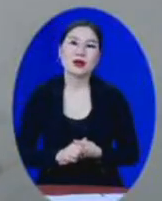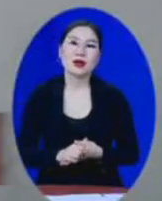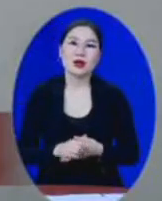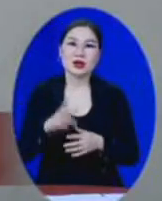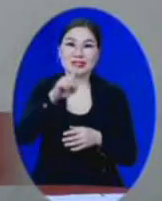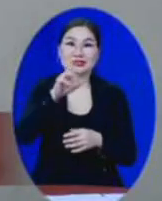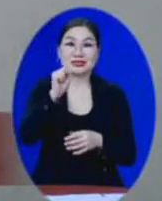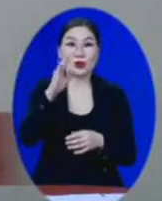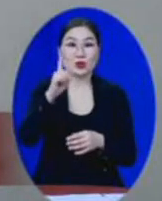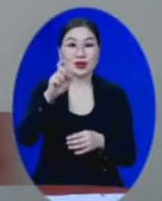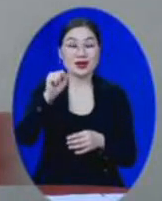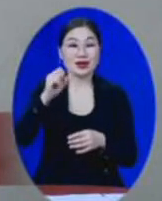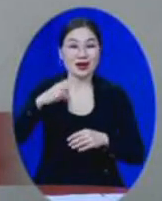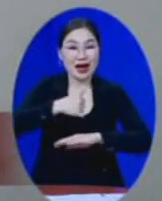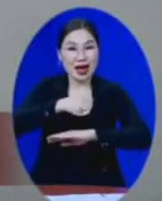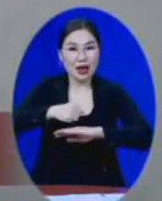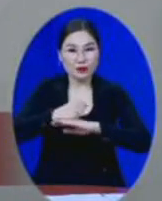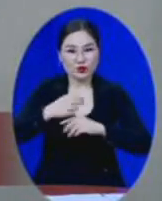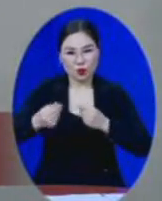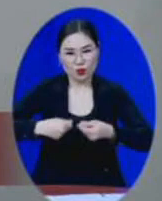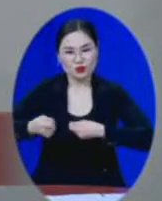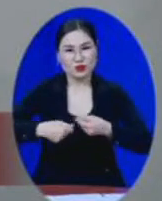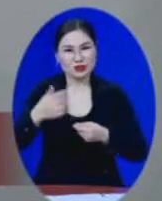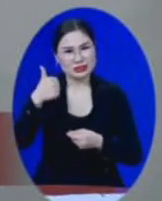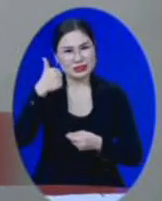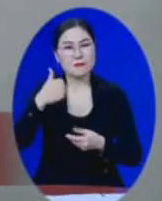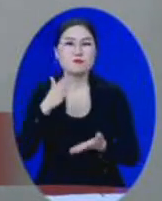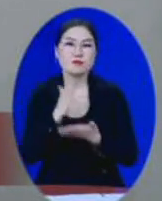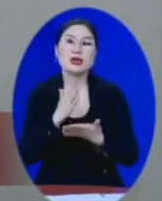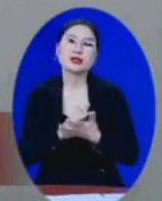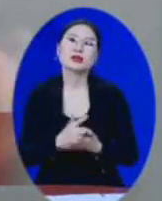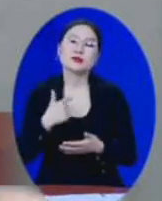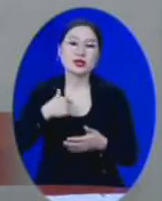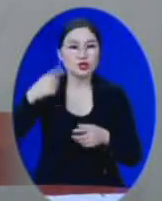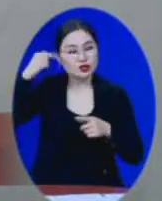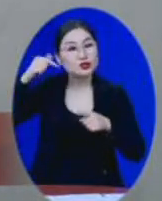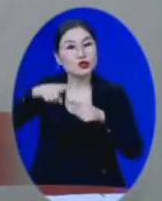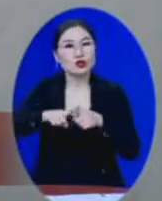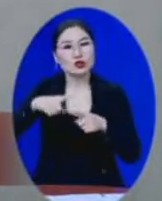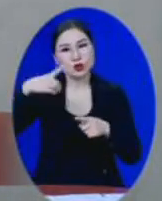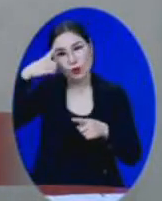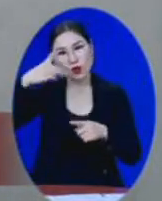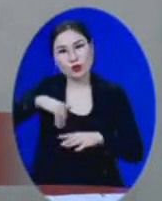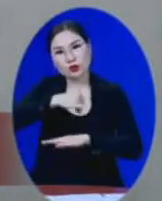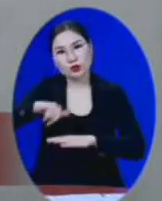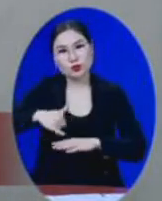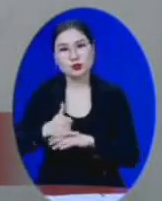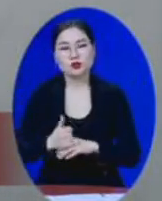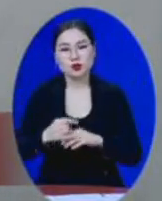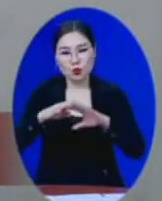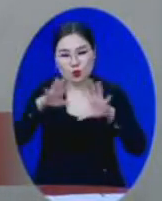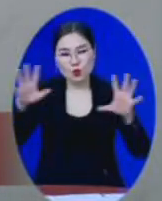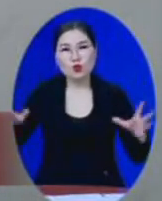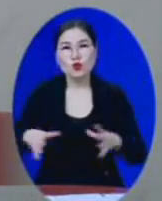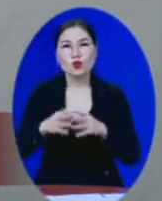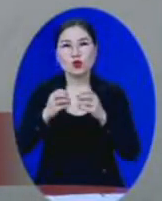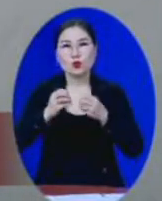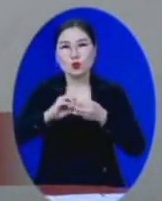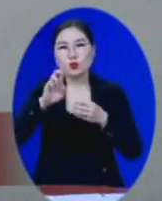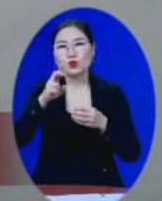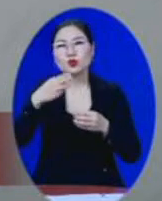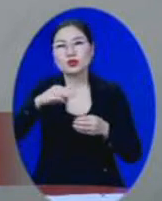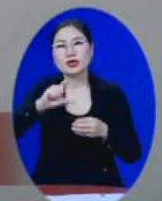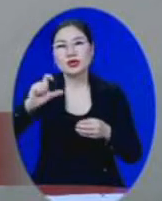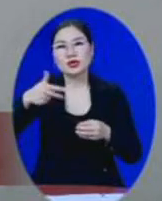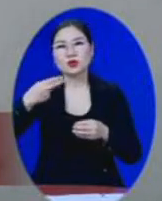Аймаг дотоод борлуулалт бол айгүй сайн байдаг. Тэгээд одоо бидний зорилго бол яг нь Монгол улстай те бүх бүтээгдэхүүнээ хэрэглүүл